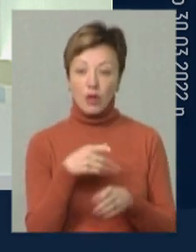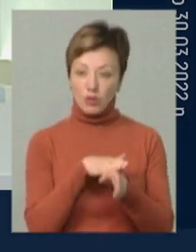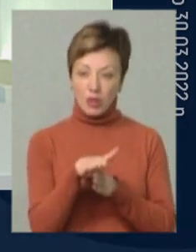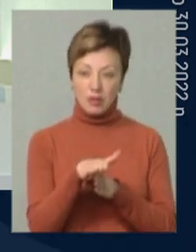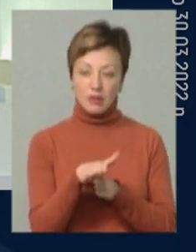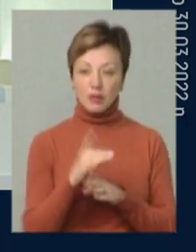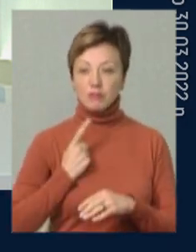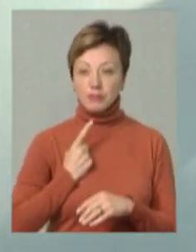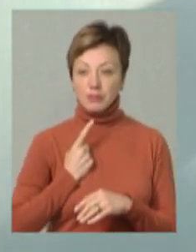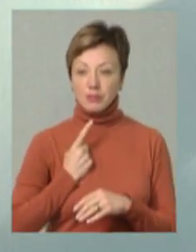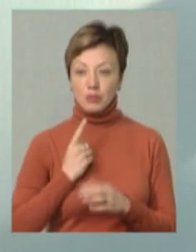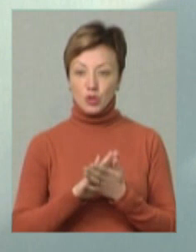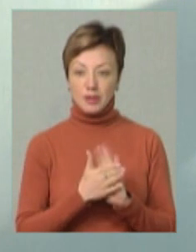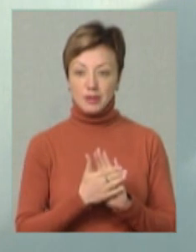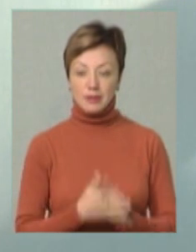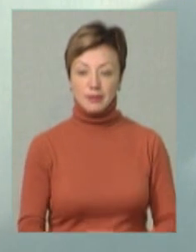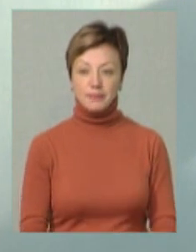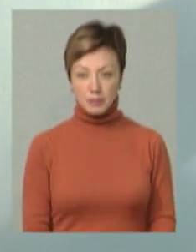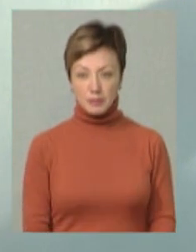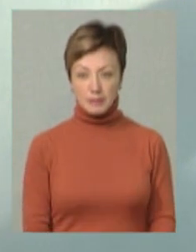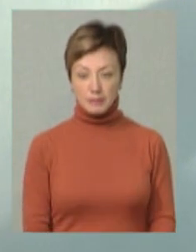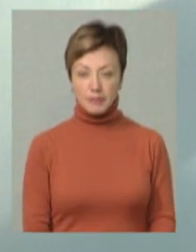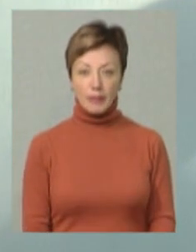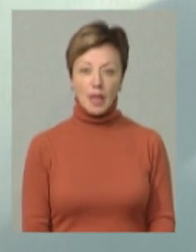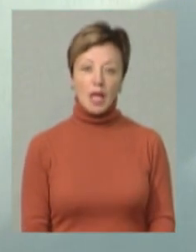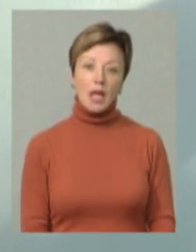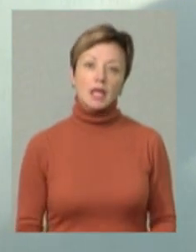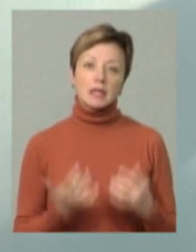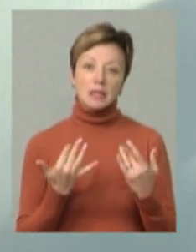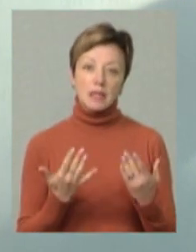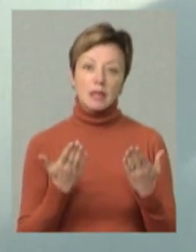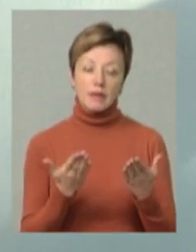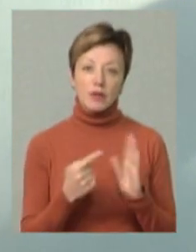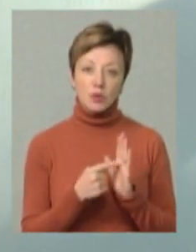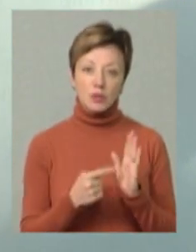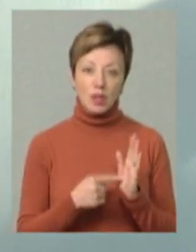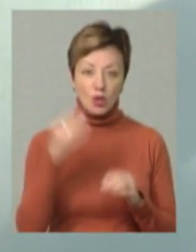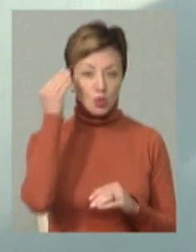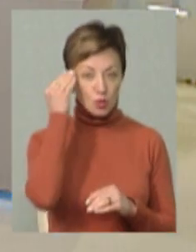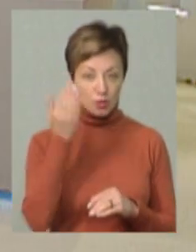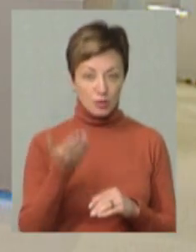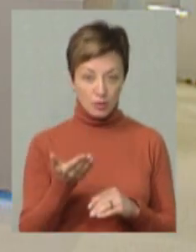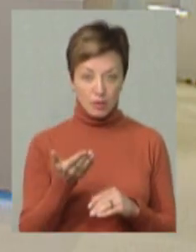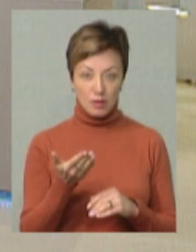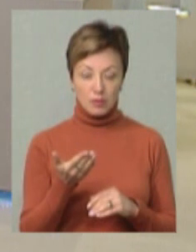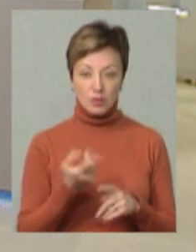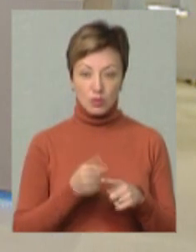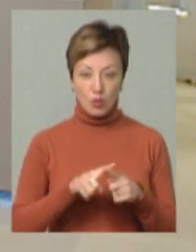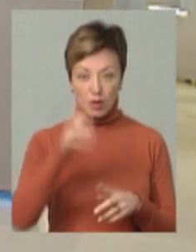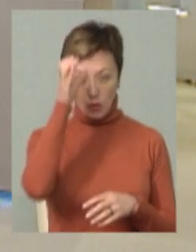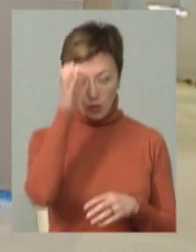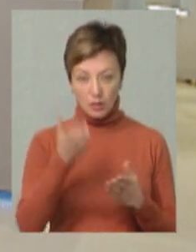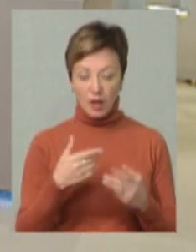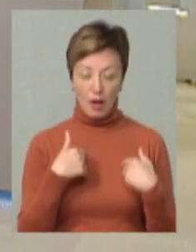дотримуються достатньо вичікуючої позиції. Наскільки ви розділяєте думку пана Ярослава Ювсечка? Так, я